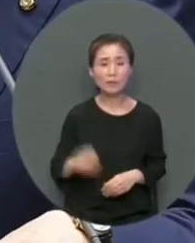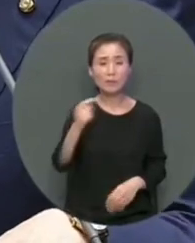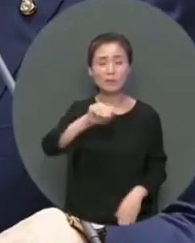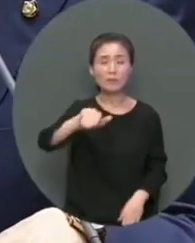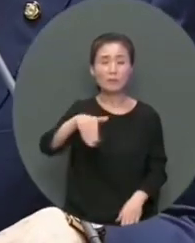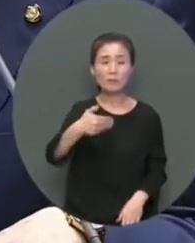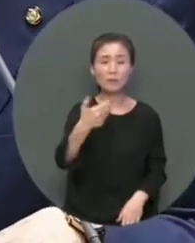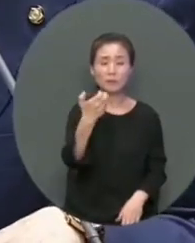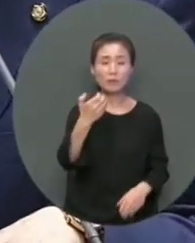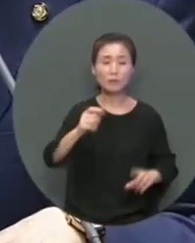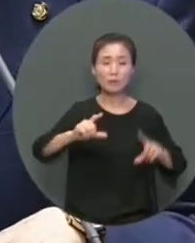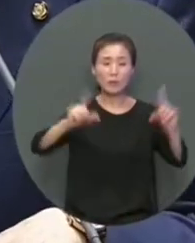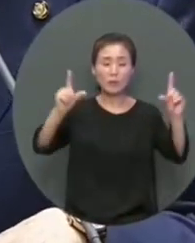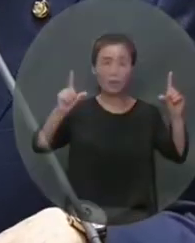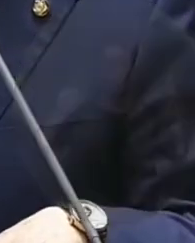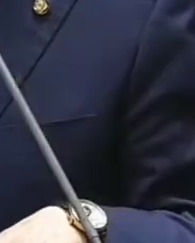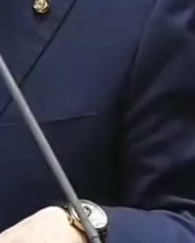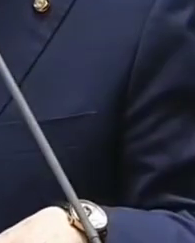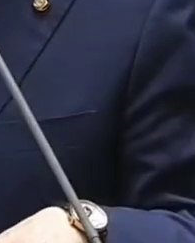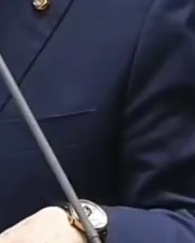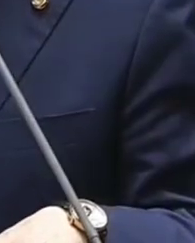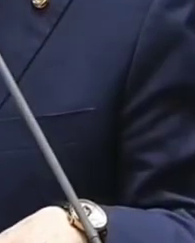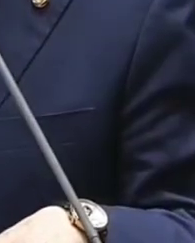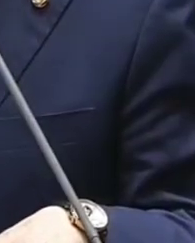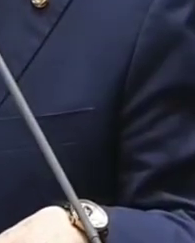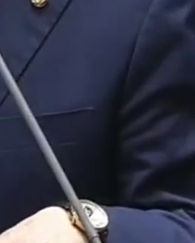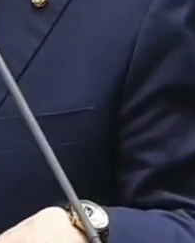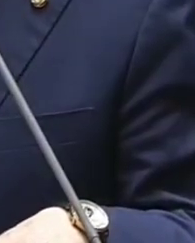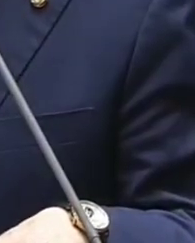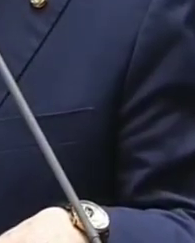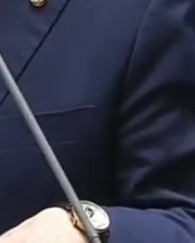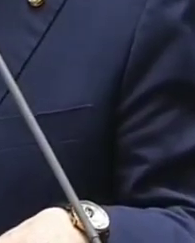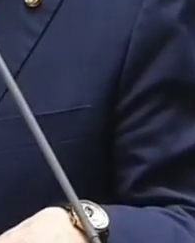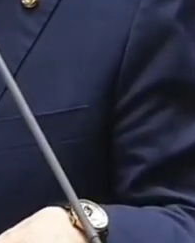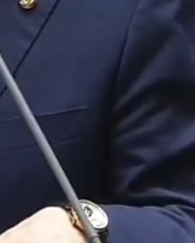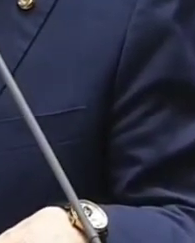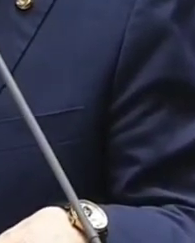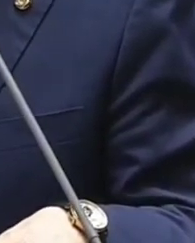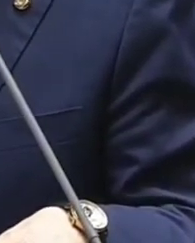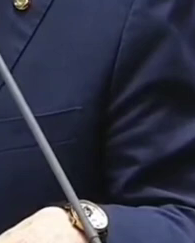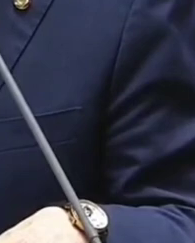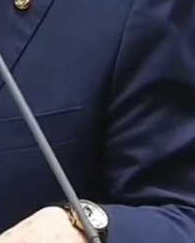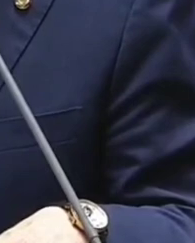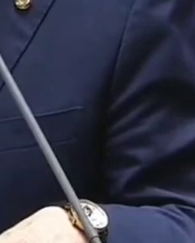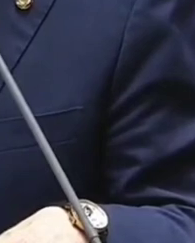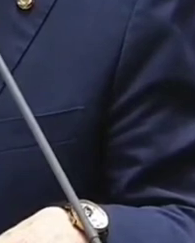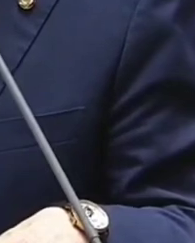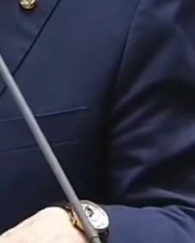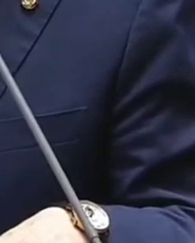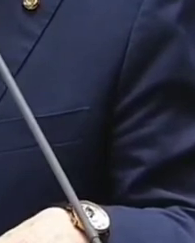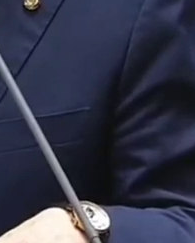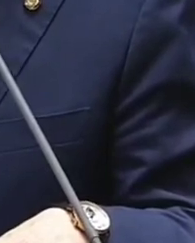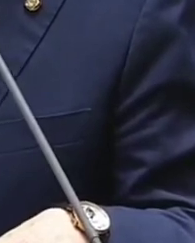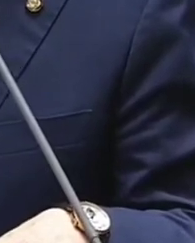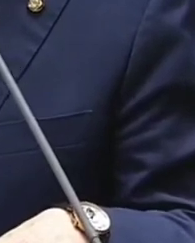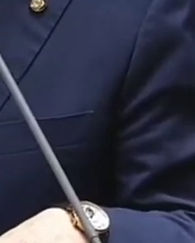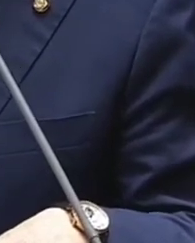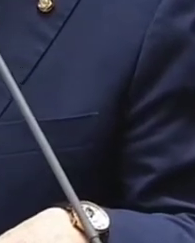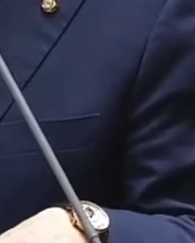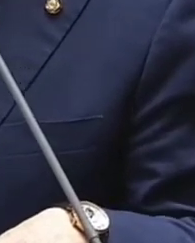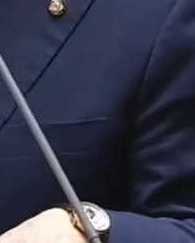1990년 동국권 붕괴로 해서 이념의 시대는 가고 실용의 시대가 벌써 30년이